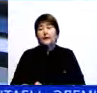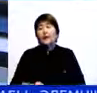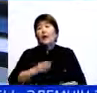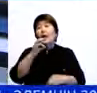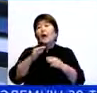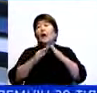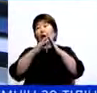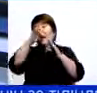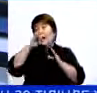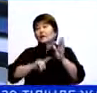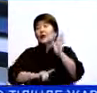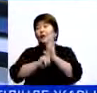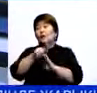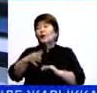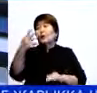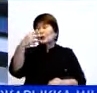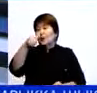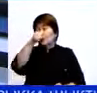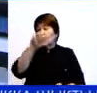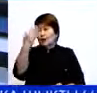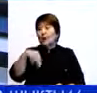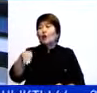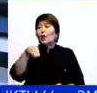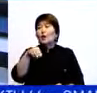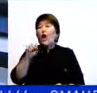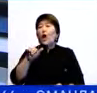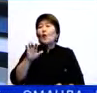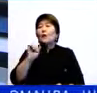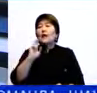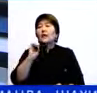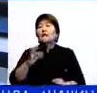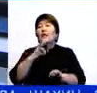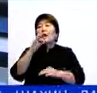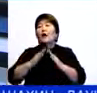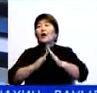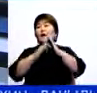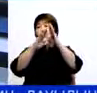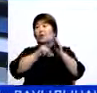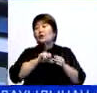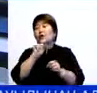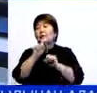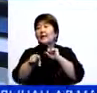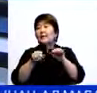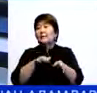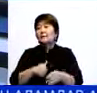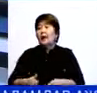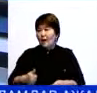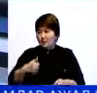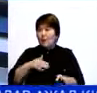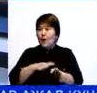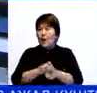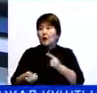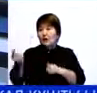Ғарышқа қазақ ұшқан күн. Осыдан тура 30 жыл бұрын Доктор Әубәкіров ғарыш кеңістігіне көтеріліп, өзіне берілген тапсырманы абыроймен орындап